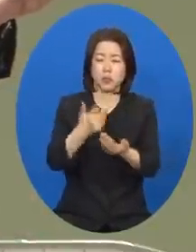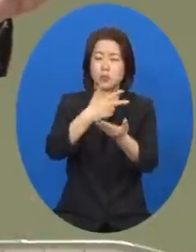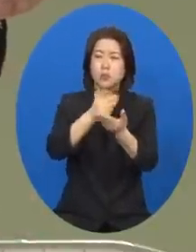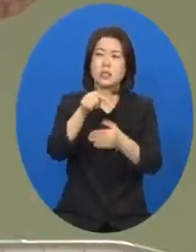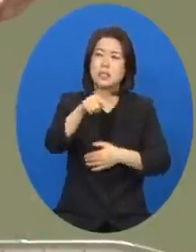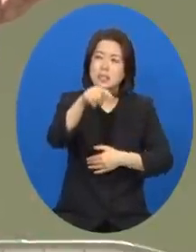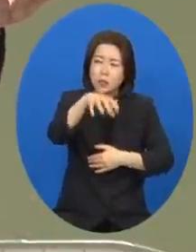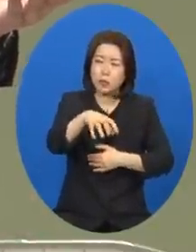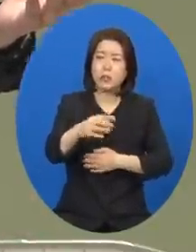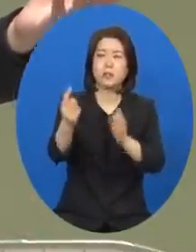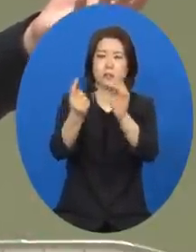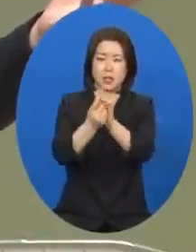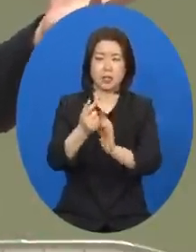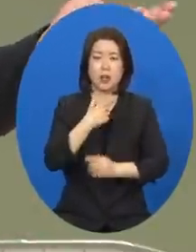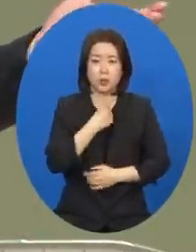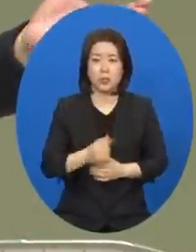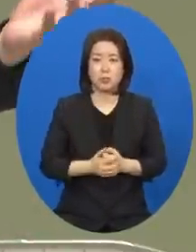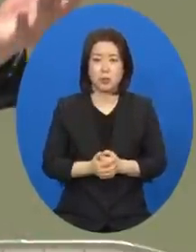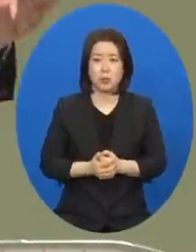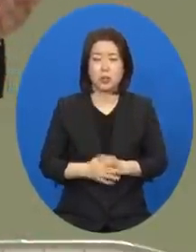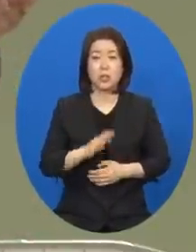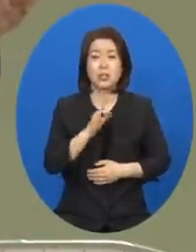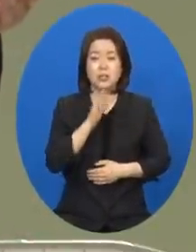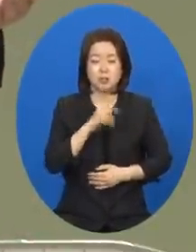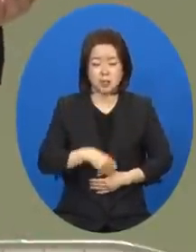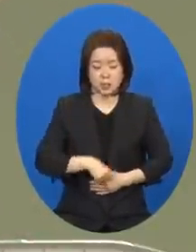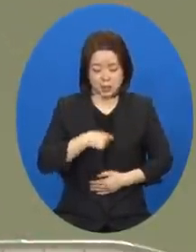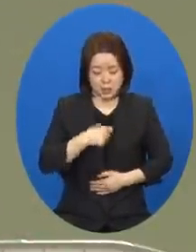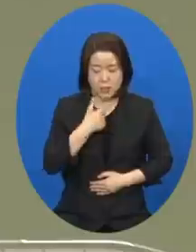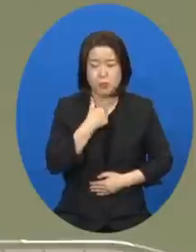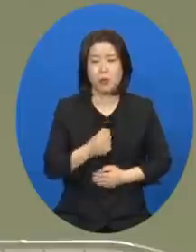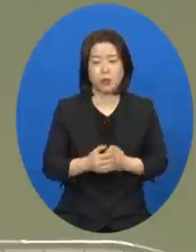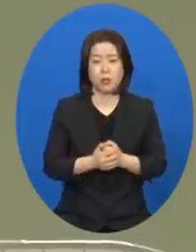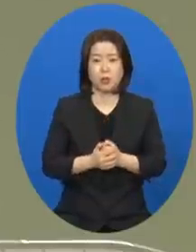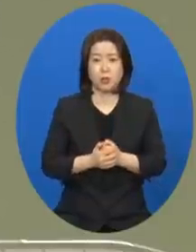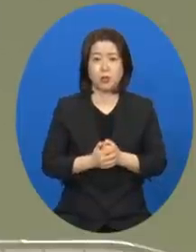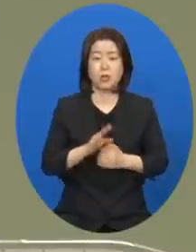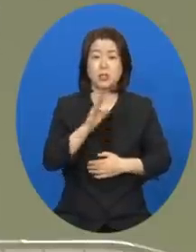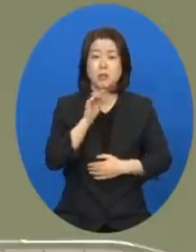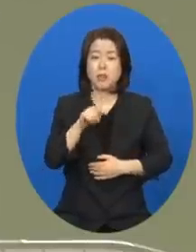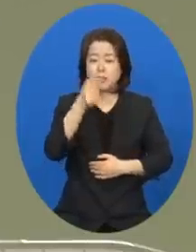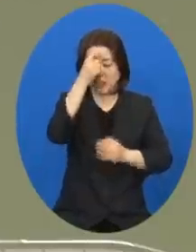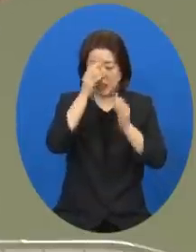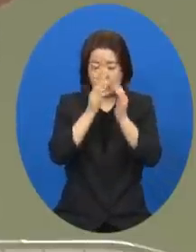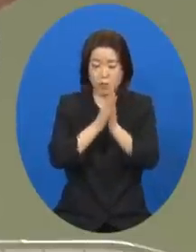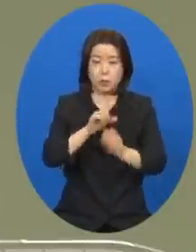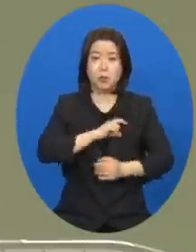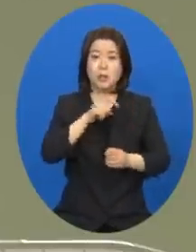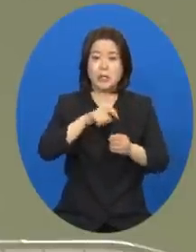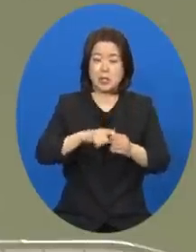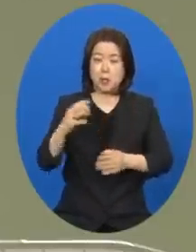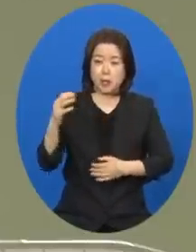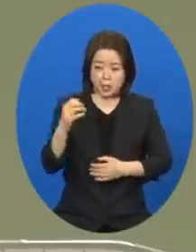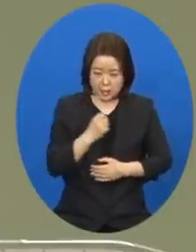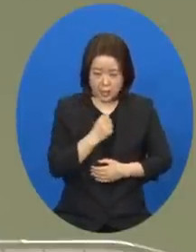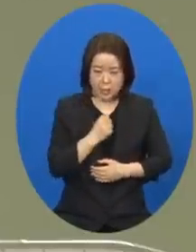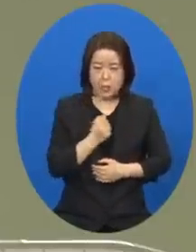싶습니다. 정말 진심으로 원하고 정말 그게 기도 제목이신 분은